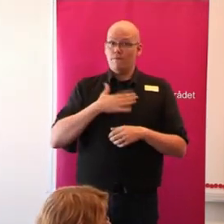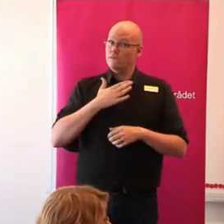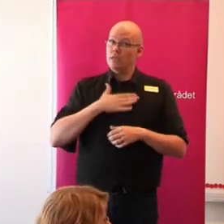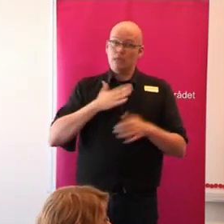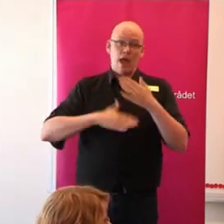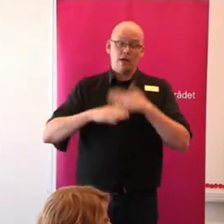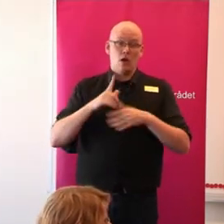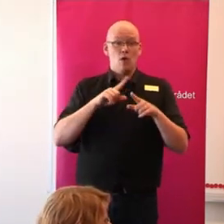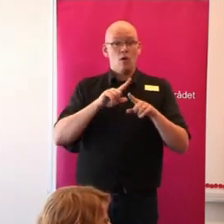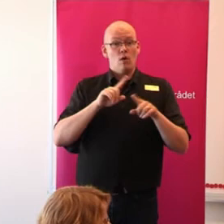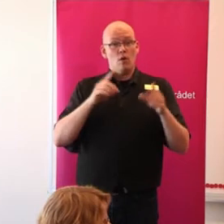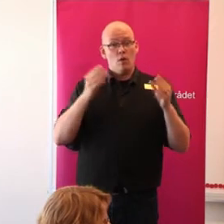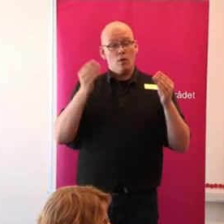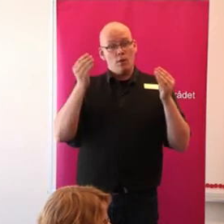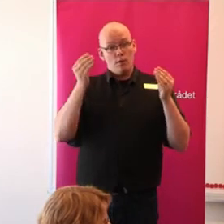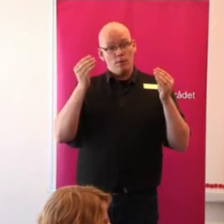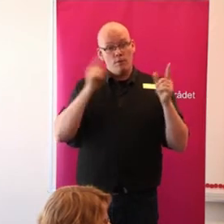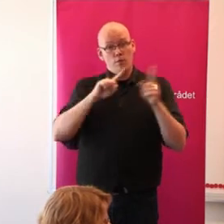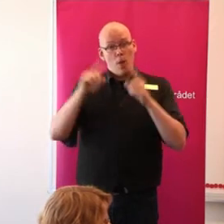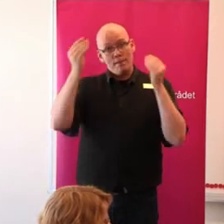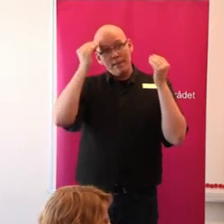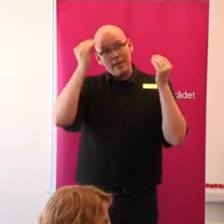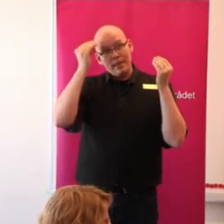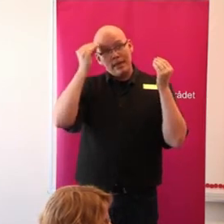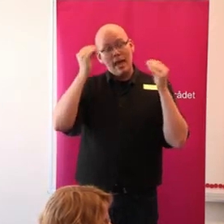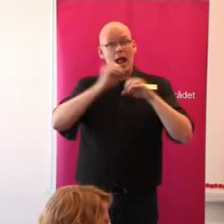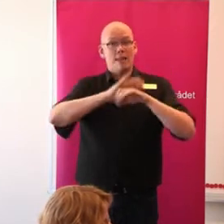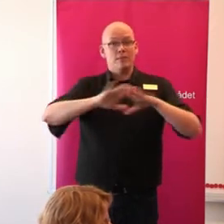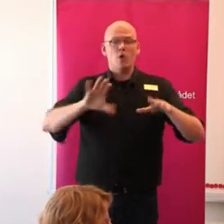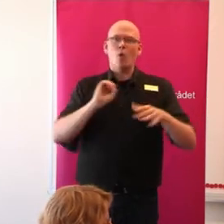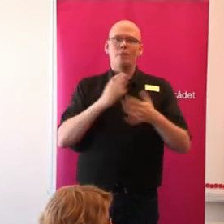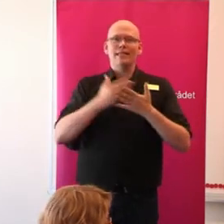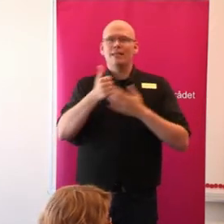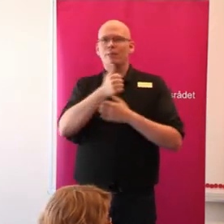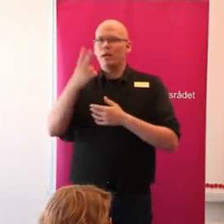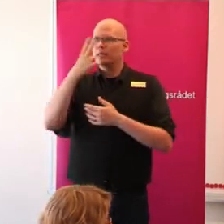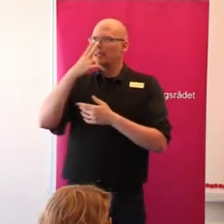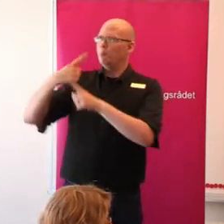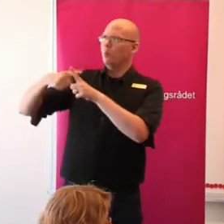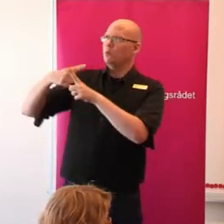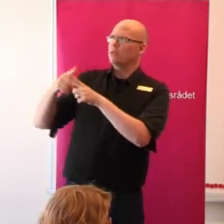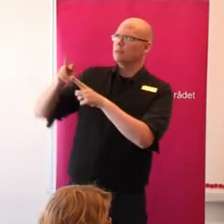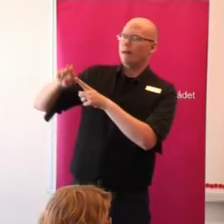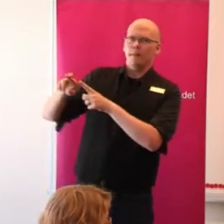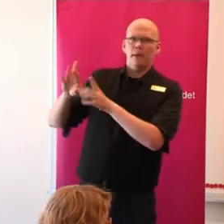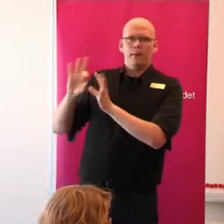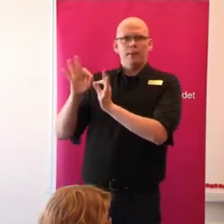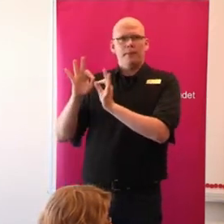att folkbildningen överlag, alltså om man nu bortser från det här jättepositiva exemplet på hur man jobbar